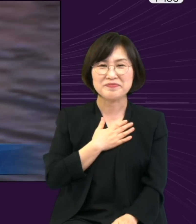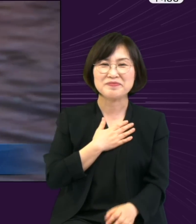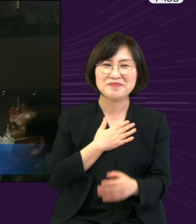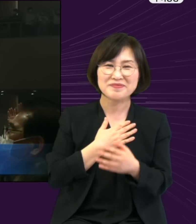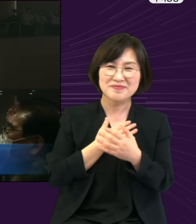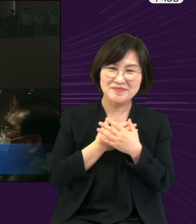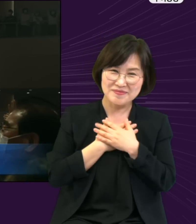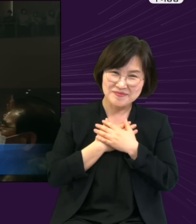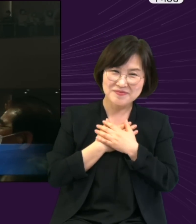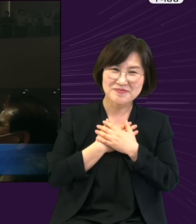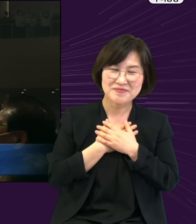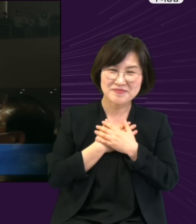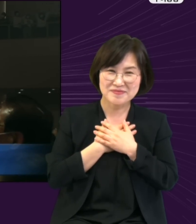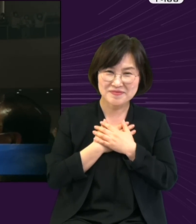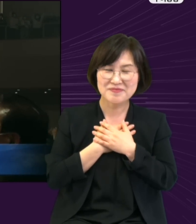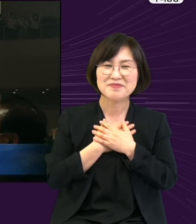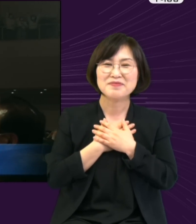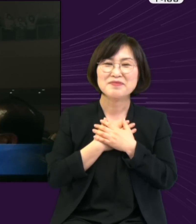경배드리니.